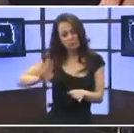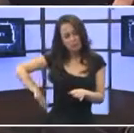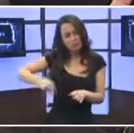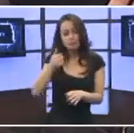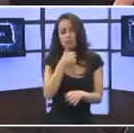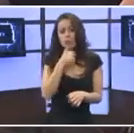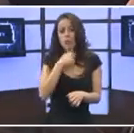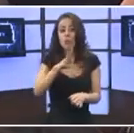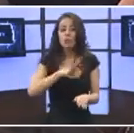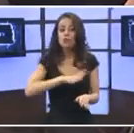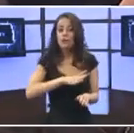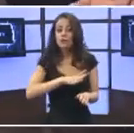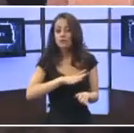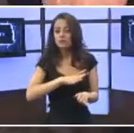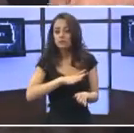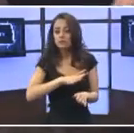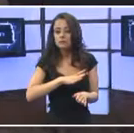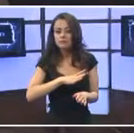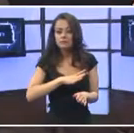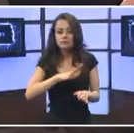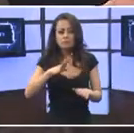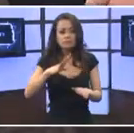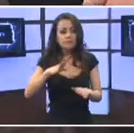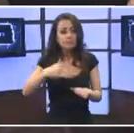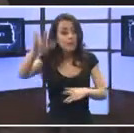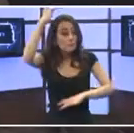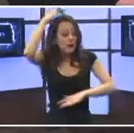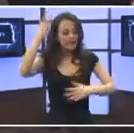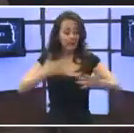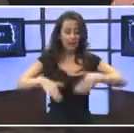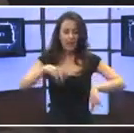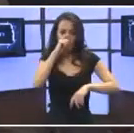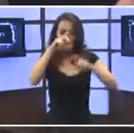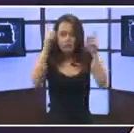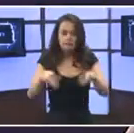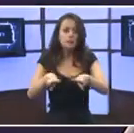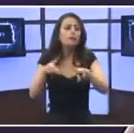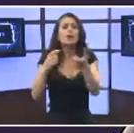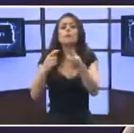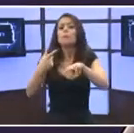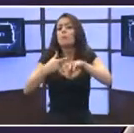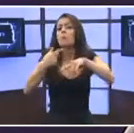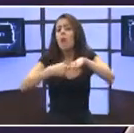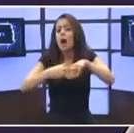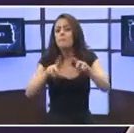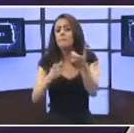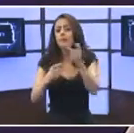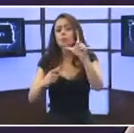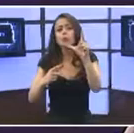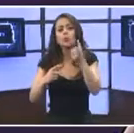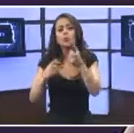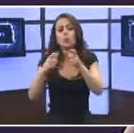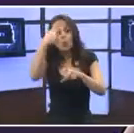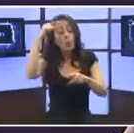Ondaki kardeşimiz. Uğur çok yani, okulumuzdan Bağcılar Engelli Sarayımızdan orada. Uğur. Muhammed Uğur, Muhammed Uğur'dur ismi de. Evet.